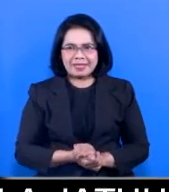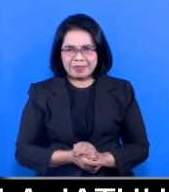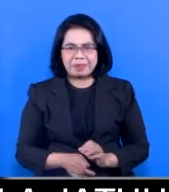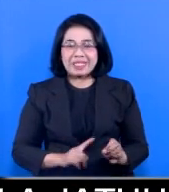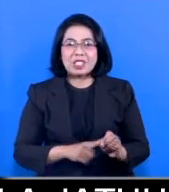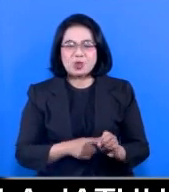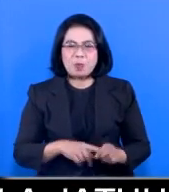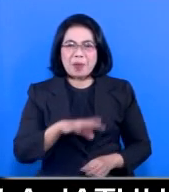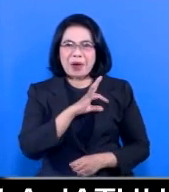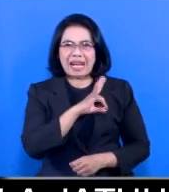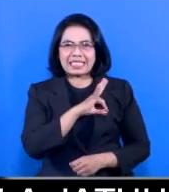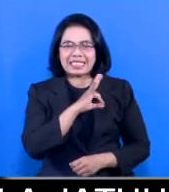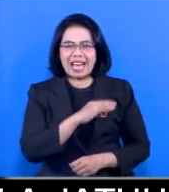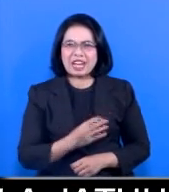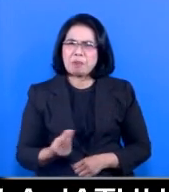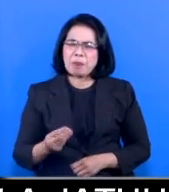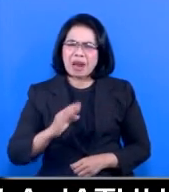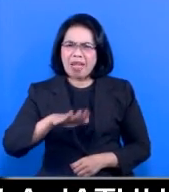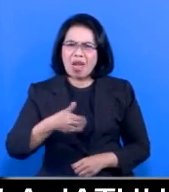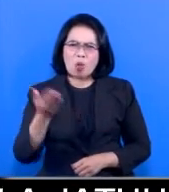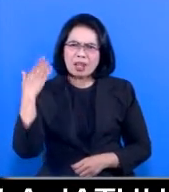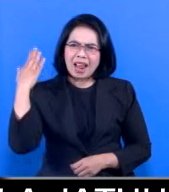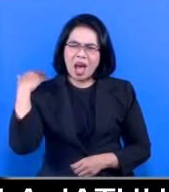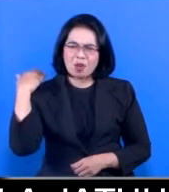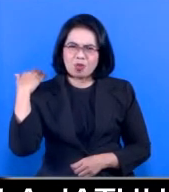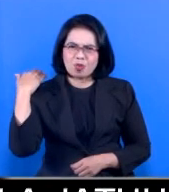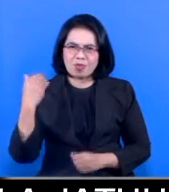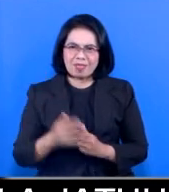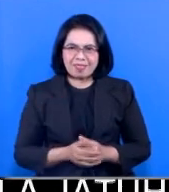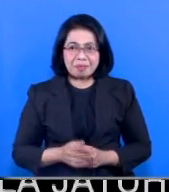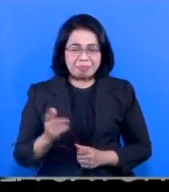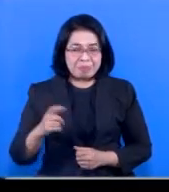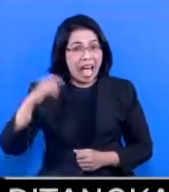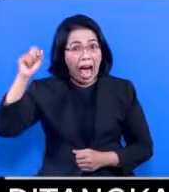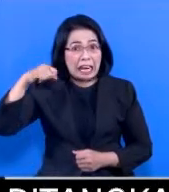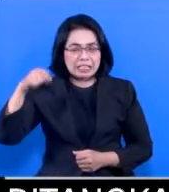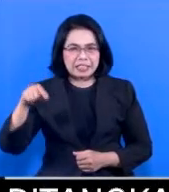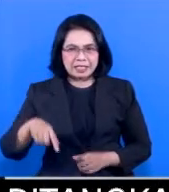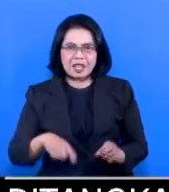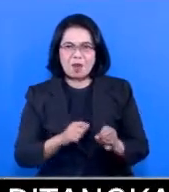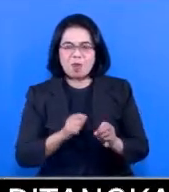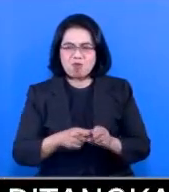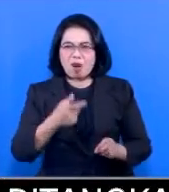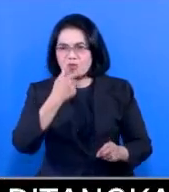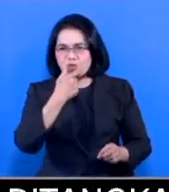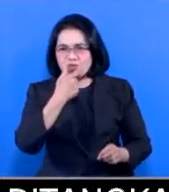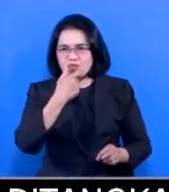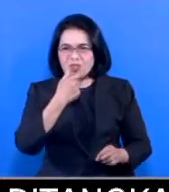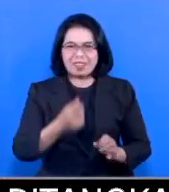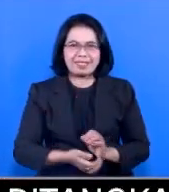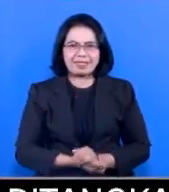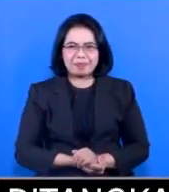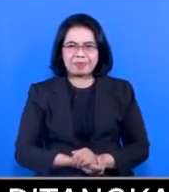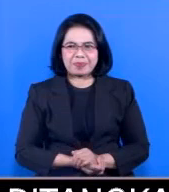penghasilan. Sejak beberapa tahun lalu, aktor Niki Tirta menekuni bisnis kue, terutama brownies premium. Dikutip dari